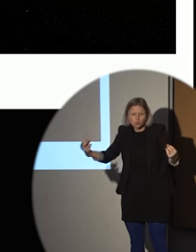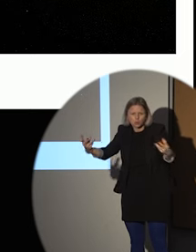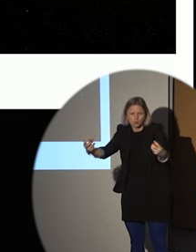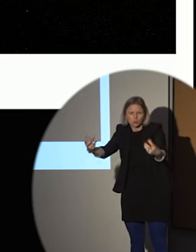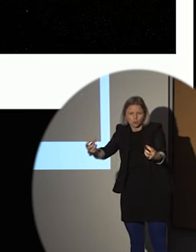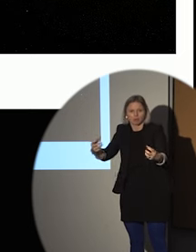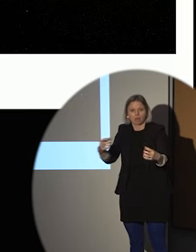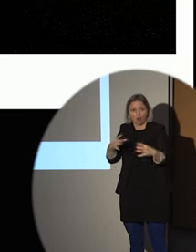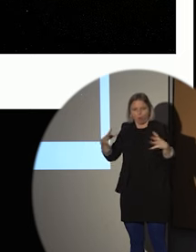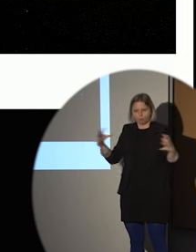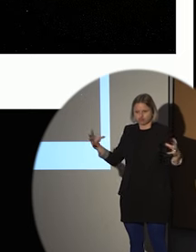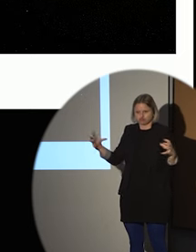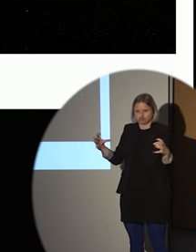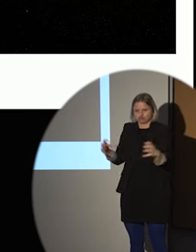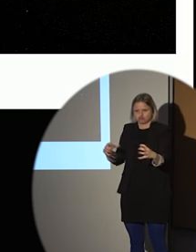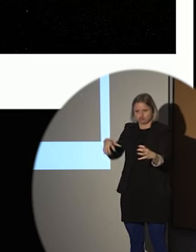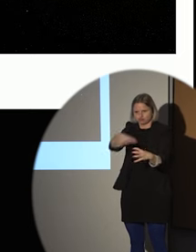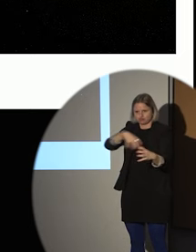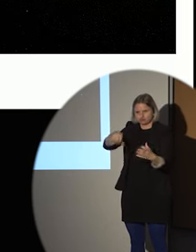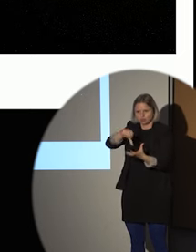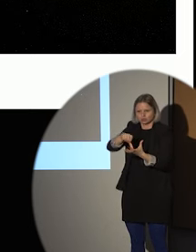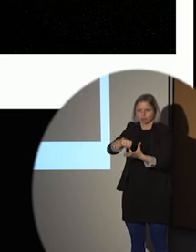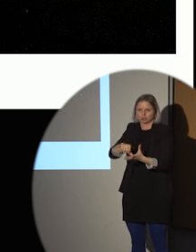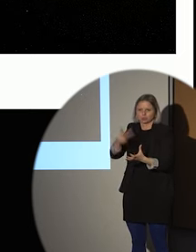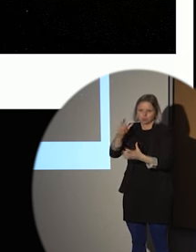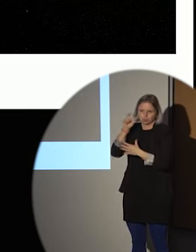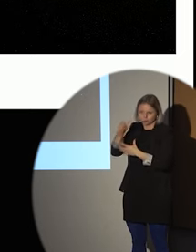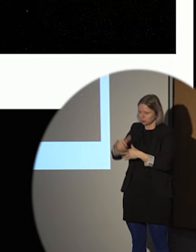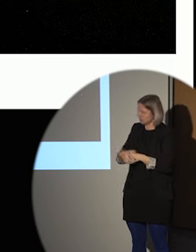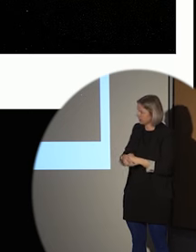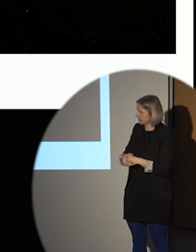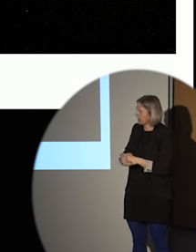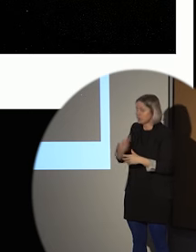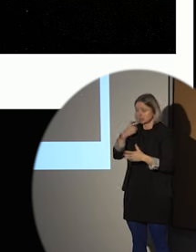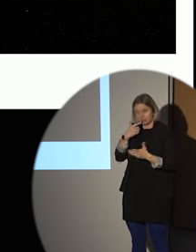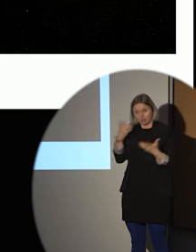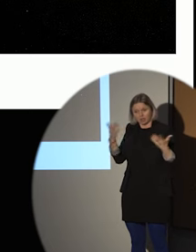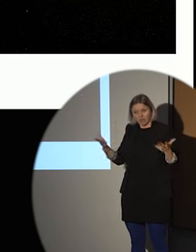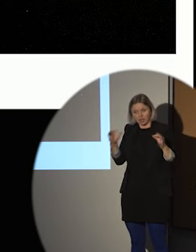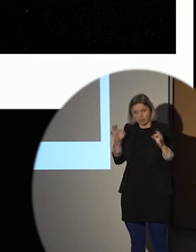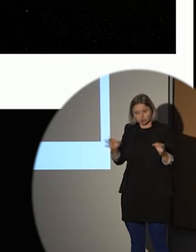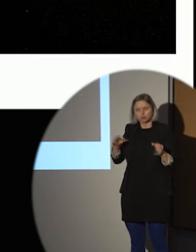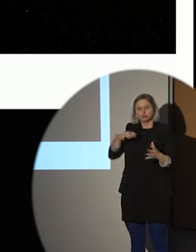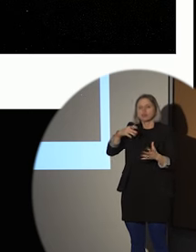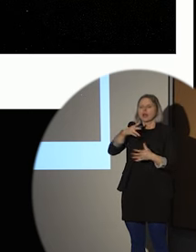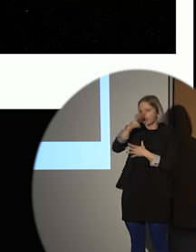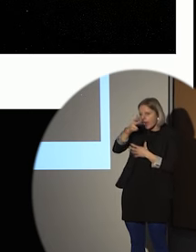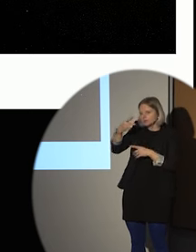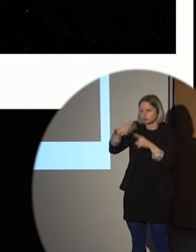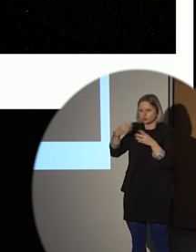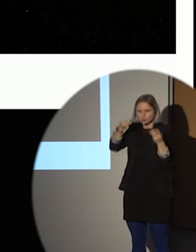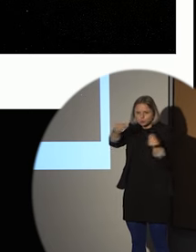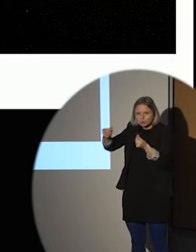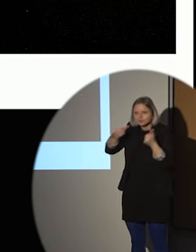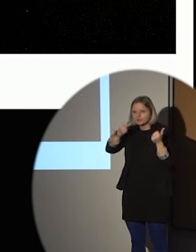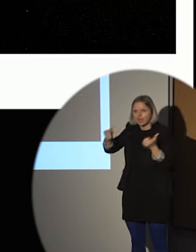par effet thermonucléaire, notre Soleil n'est rien d'autre qu'un ensemble d'un gigantesque de bombes thermonucléaires, il transformera